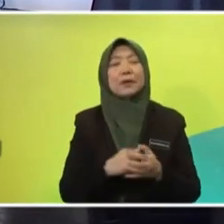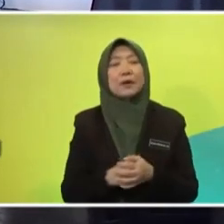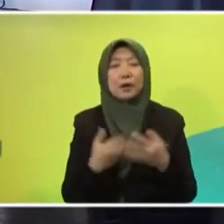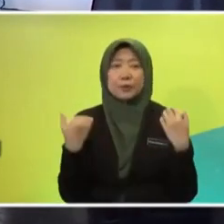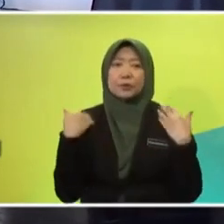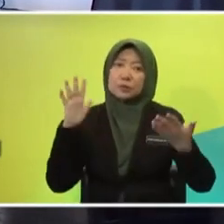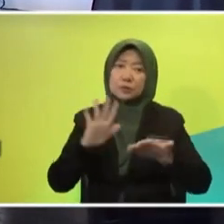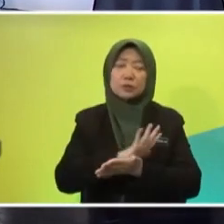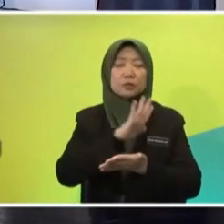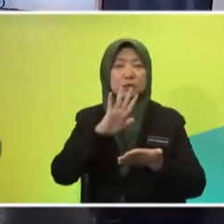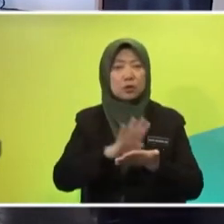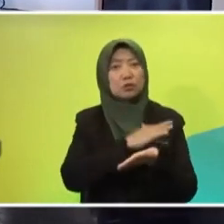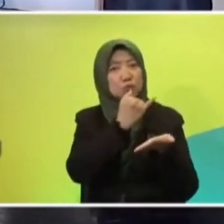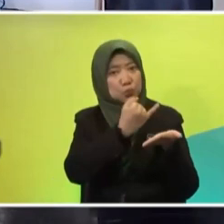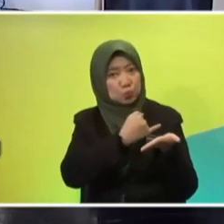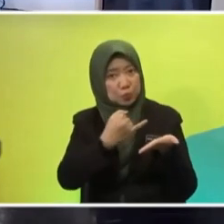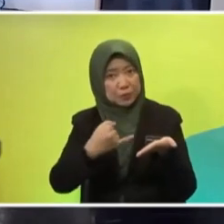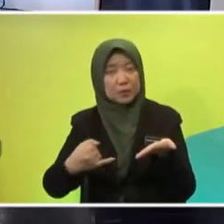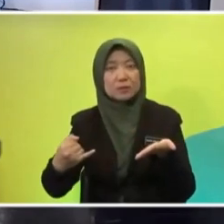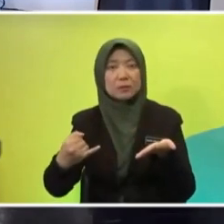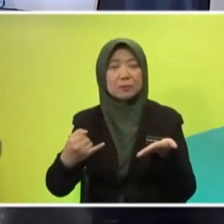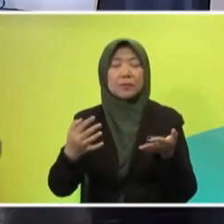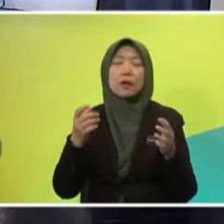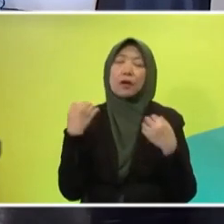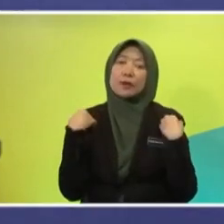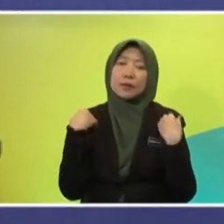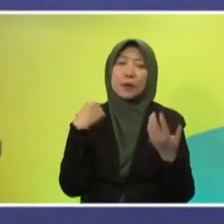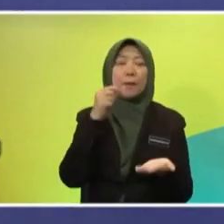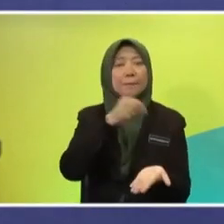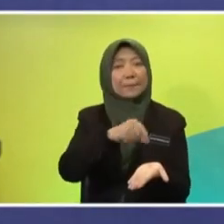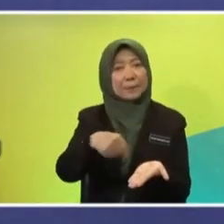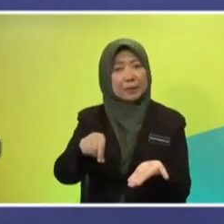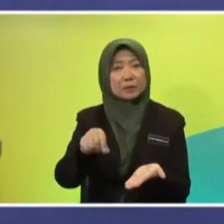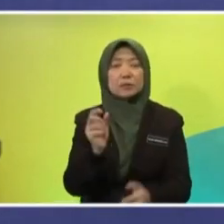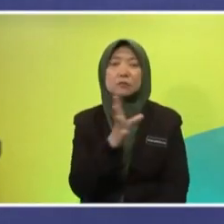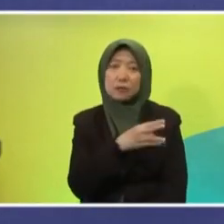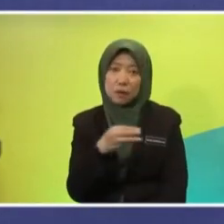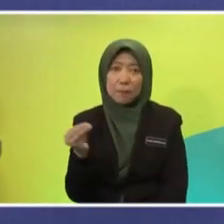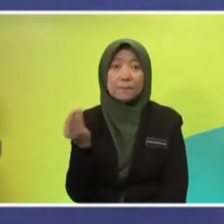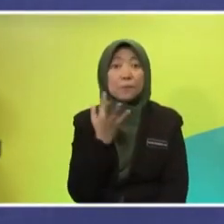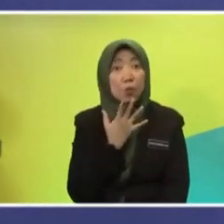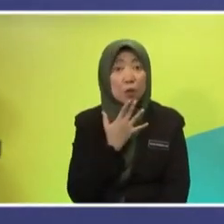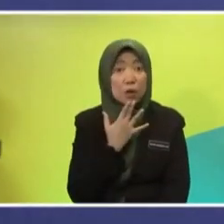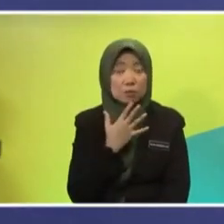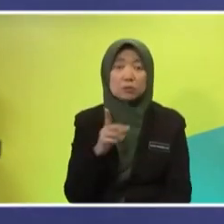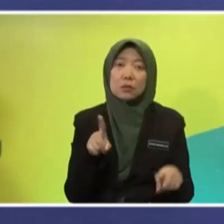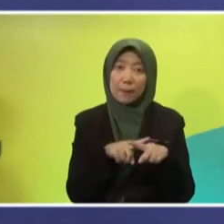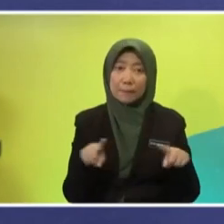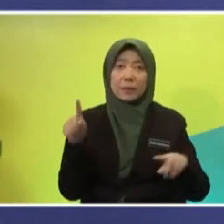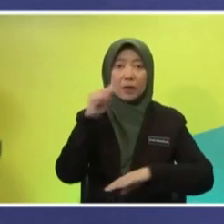kertas lukisan, kita perlu ada pensel dan juga warna. Tetapi hari ini